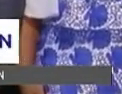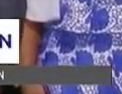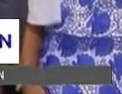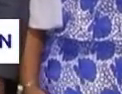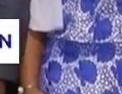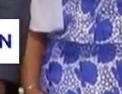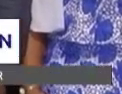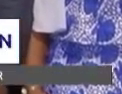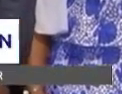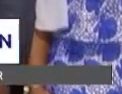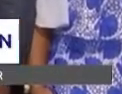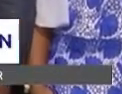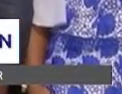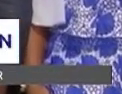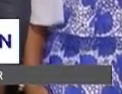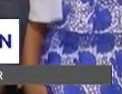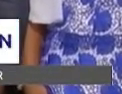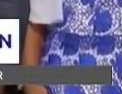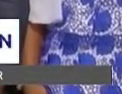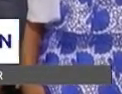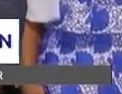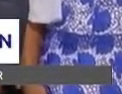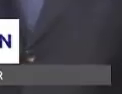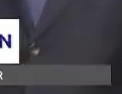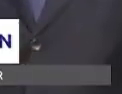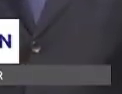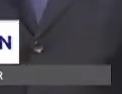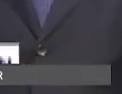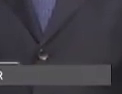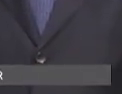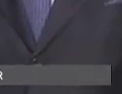Dadang hasutkan langkah pertama George Weah.